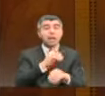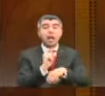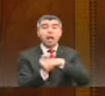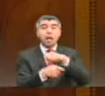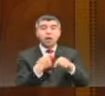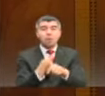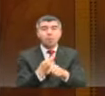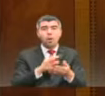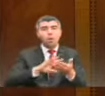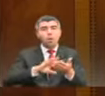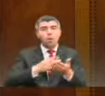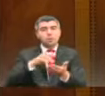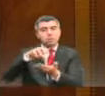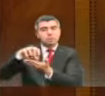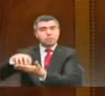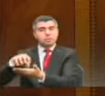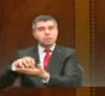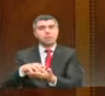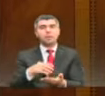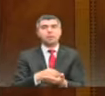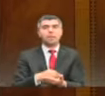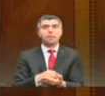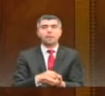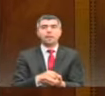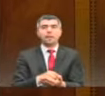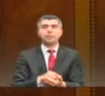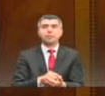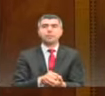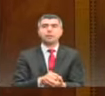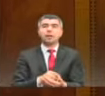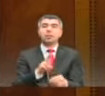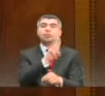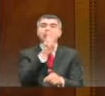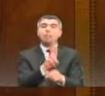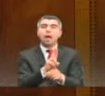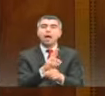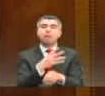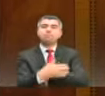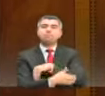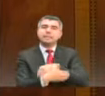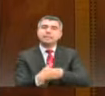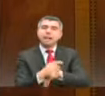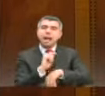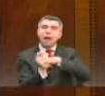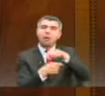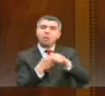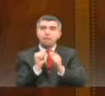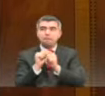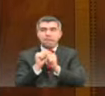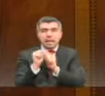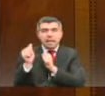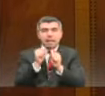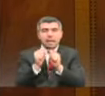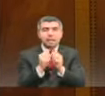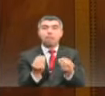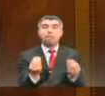سيارة إسعاف لكل منطقة صحية، أي بكل قيادة، كل قيادة، وذلك بشراكة مع الجماعات الترابية